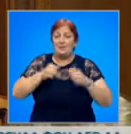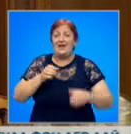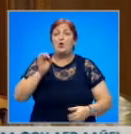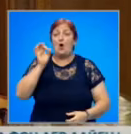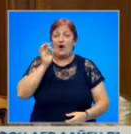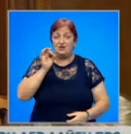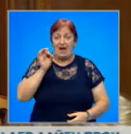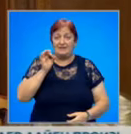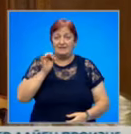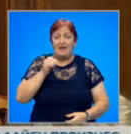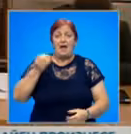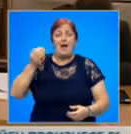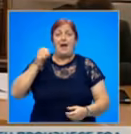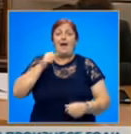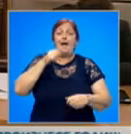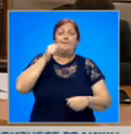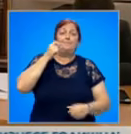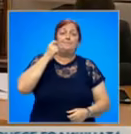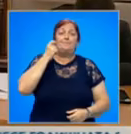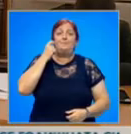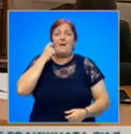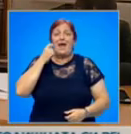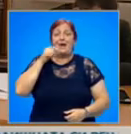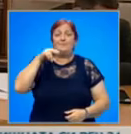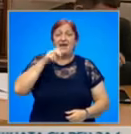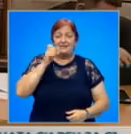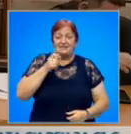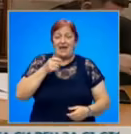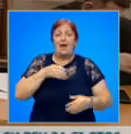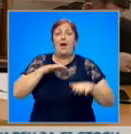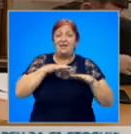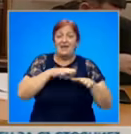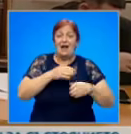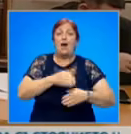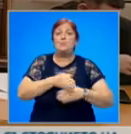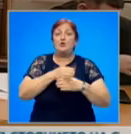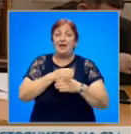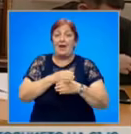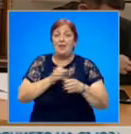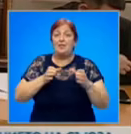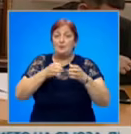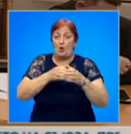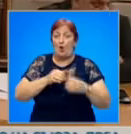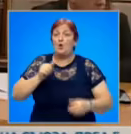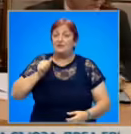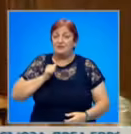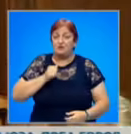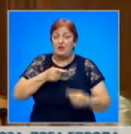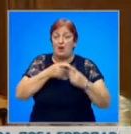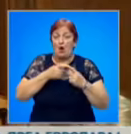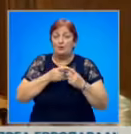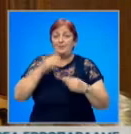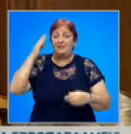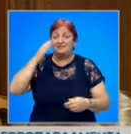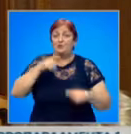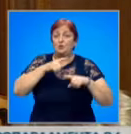Орешарски, БСП, ДПС и Атака подкрепят бюрото за защита от